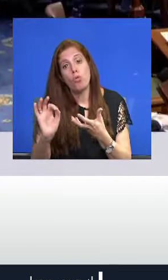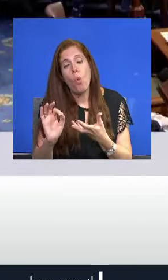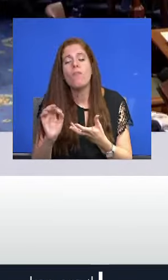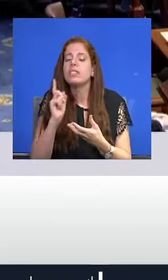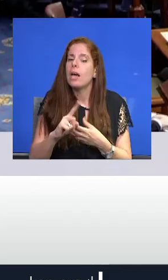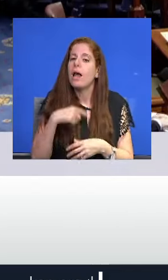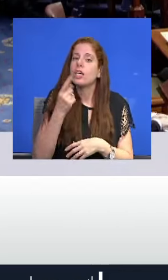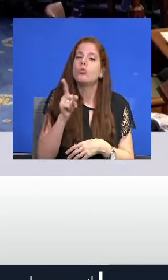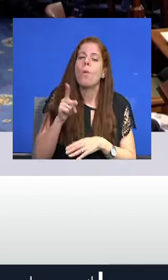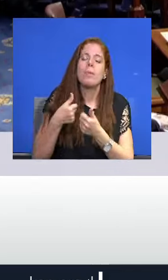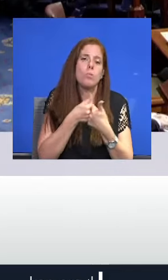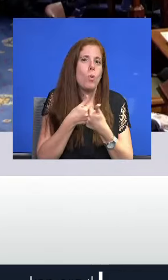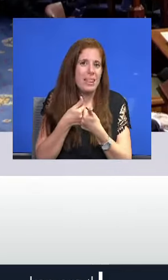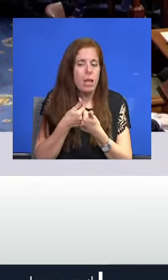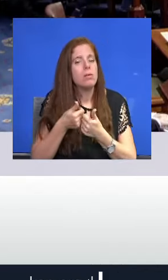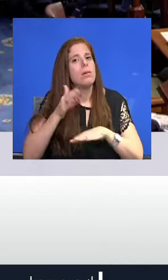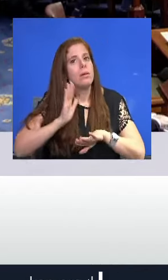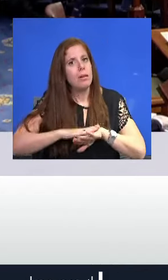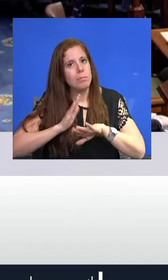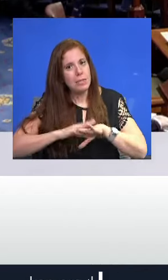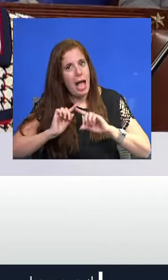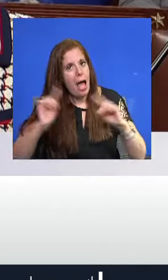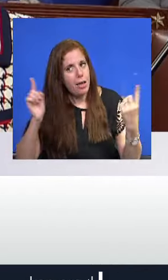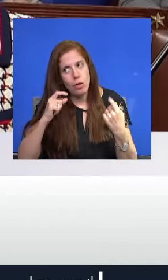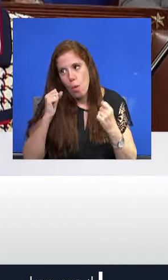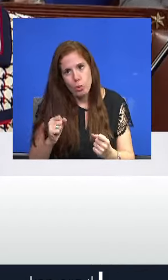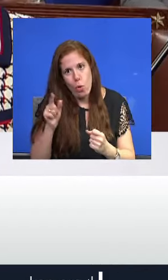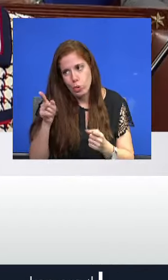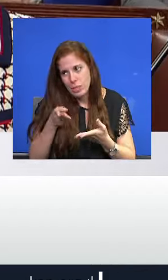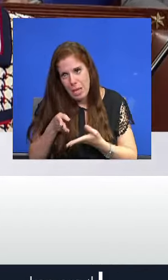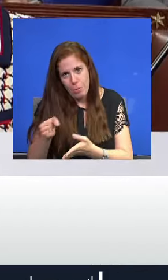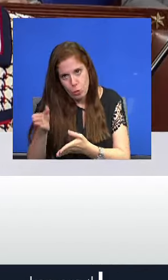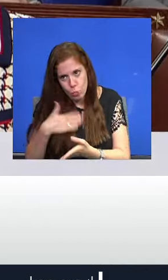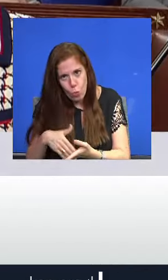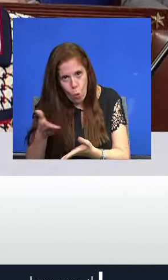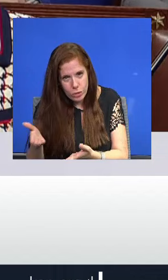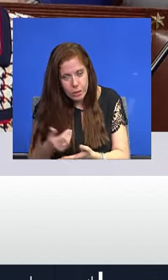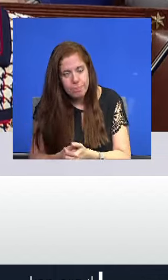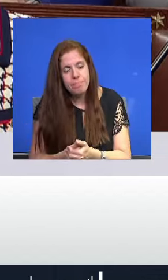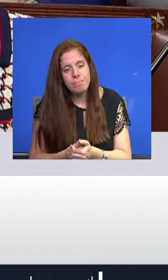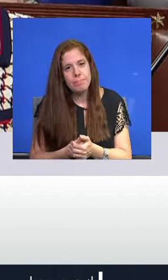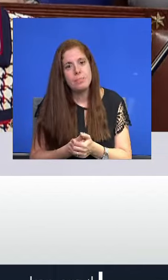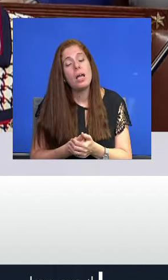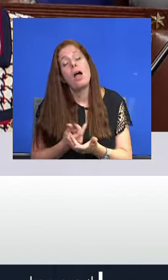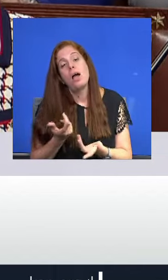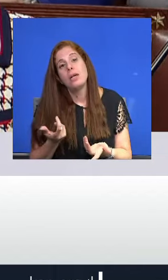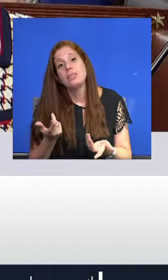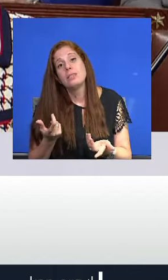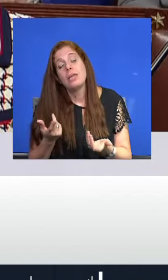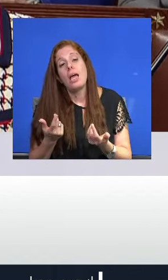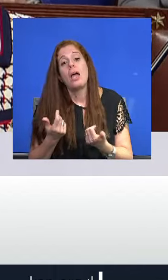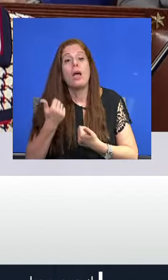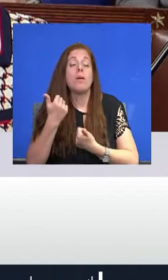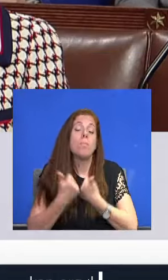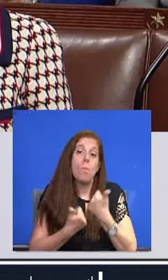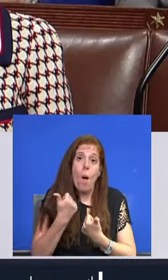למשרה אחרת, הוא רץ לבחירות לנשיאות עכשיו, ולא בטוח שזה המסלול שהוא רוצה לקחת בשלב הזה. אז מי עוד מועמד? כרגע אנחנו מדברים